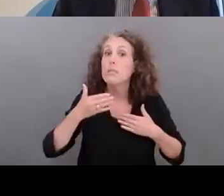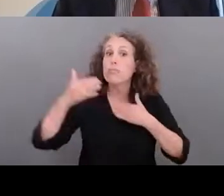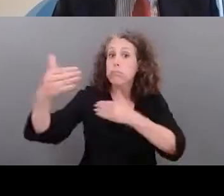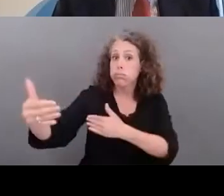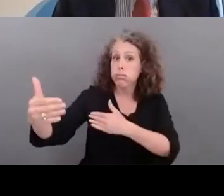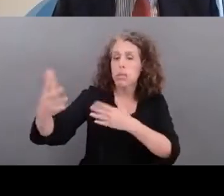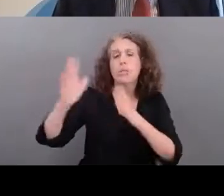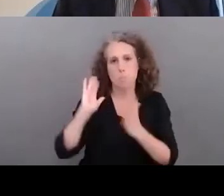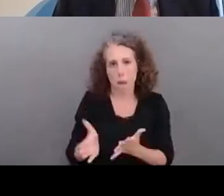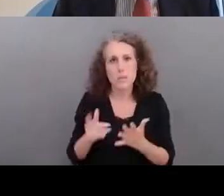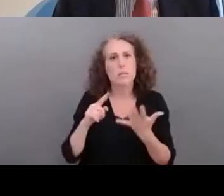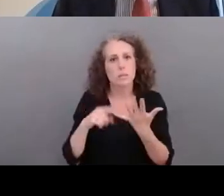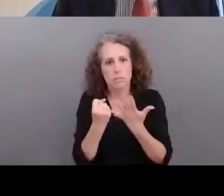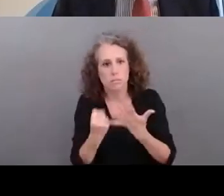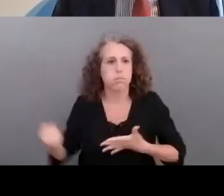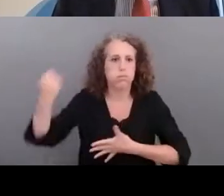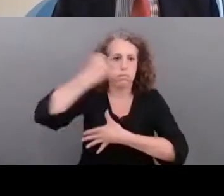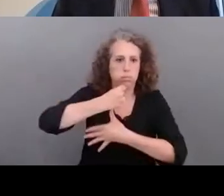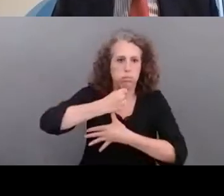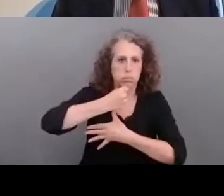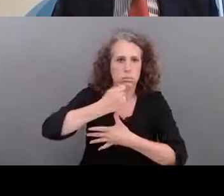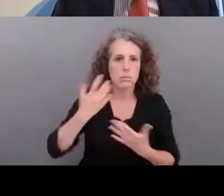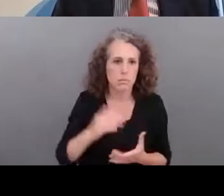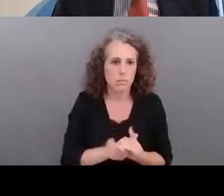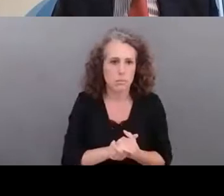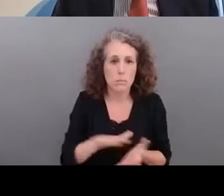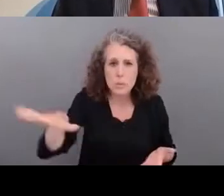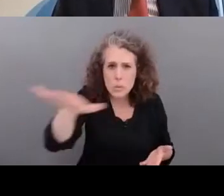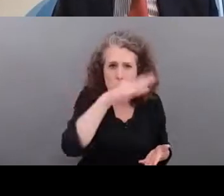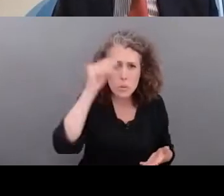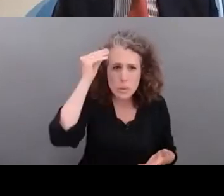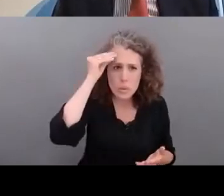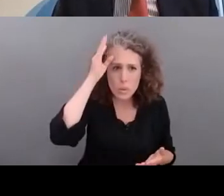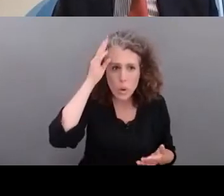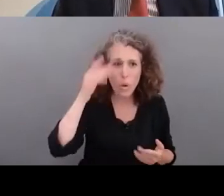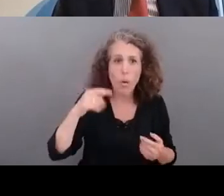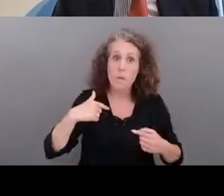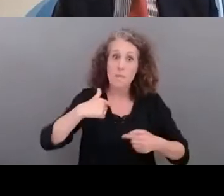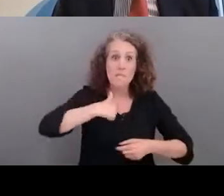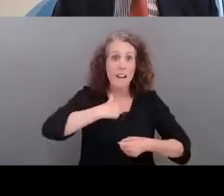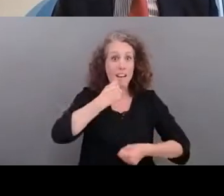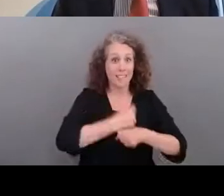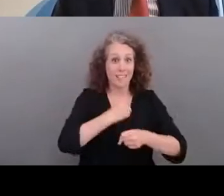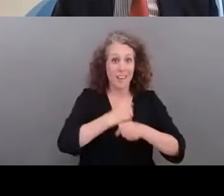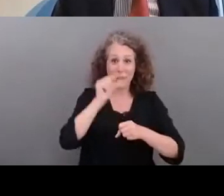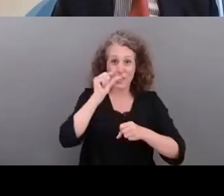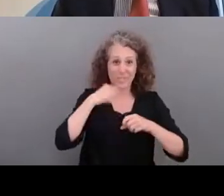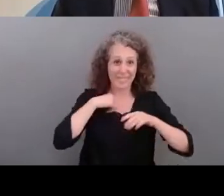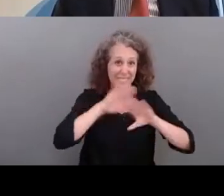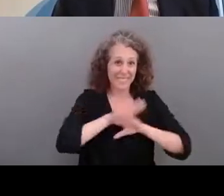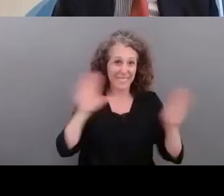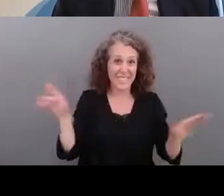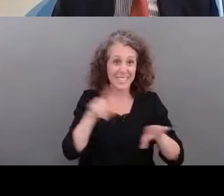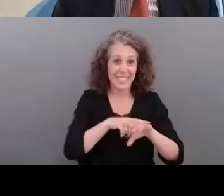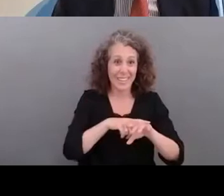à venir. Comme certains d'entre vous savez, je vais quitter